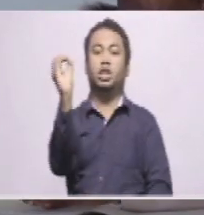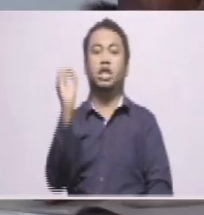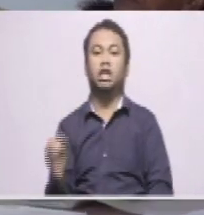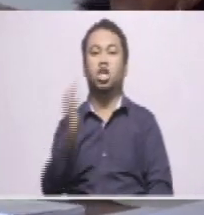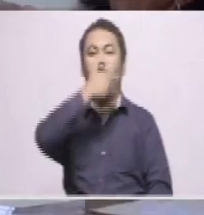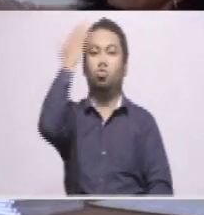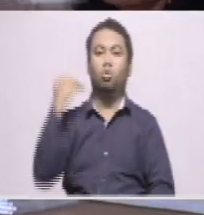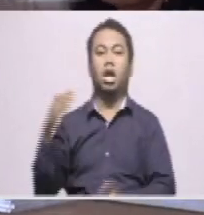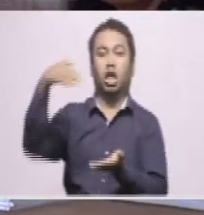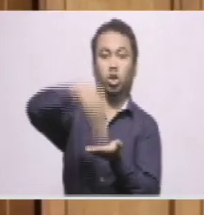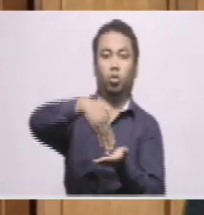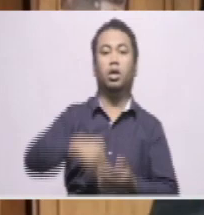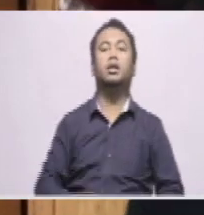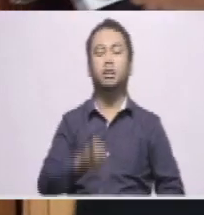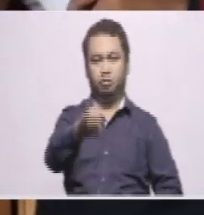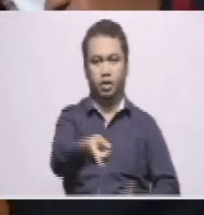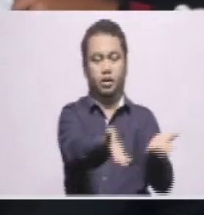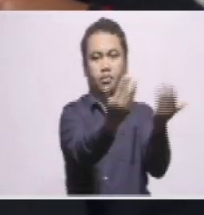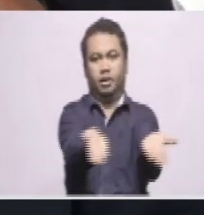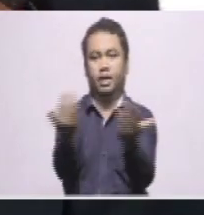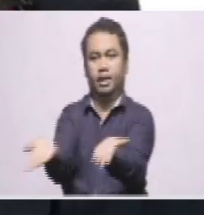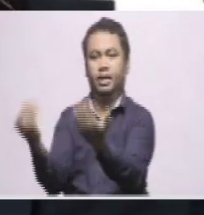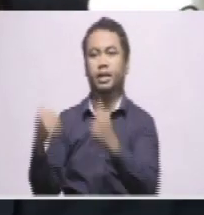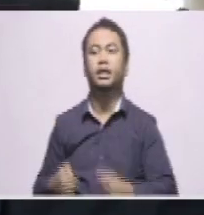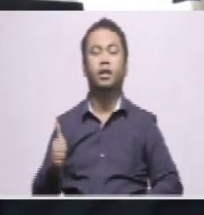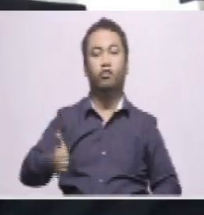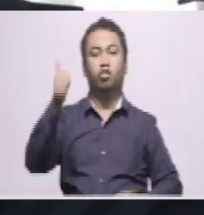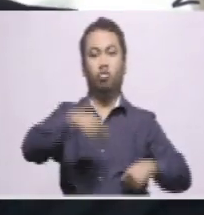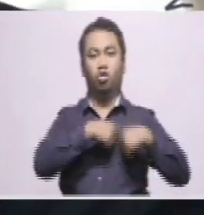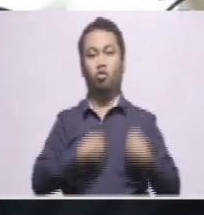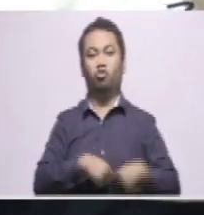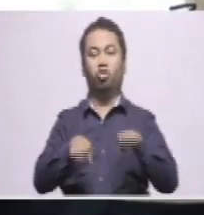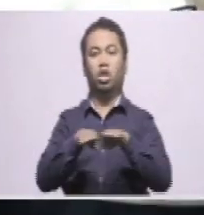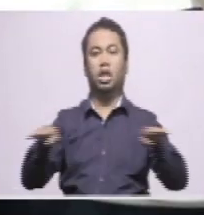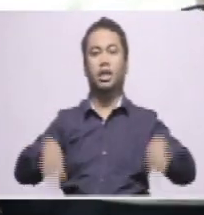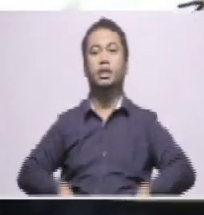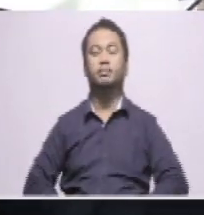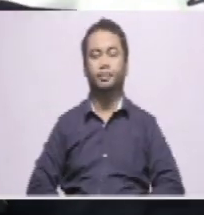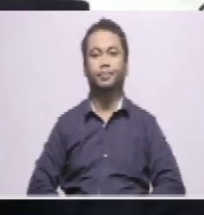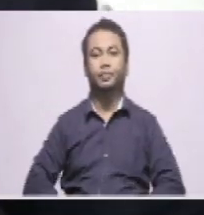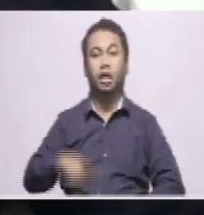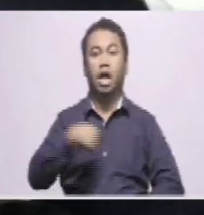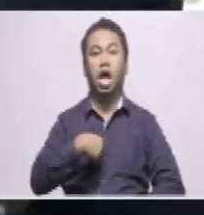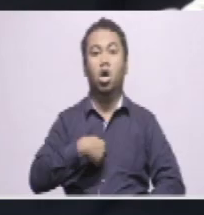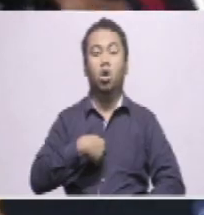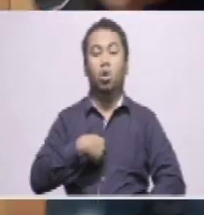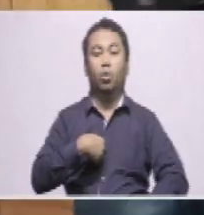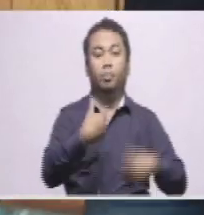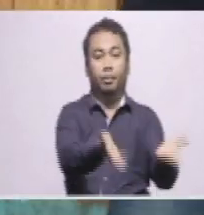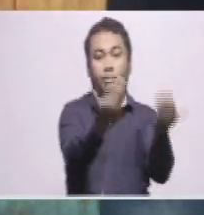mpifidy. Misy ny fanahitana anaraka izany hoentin'ny foan'ny fokontany mahakasika izay indrindra. Eto izany za dia manentana ny